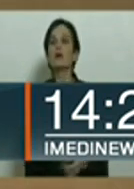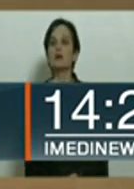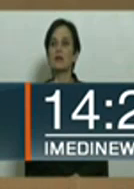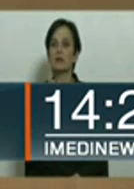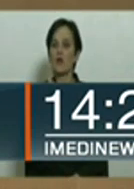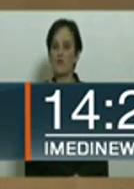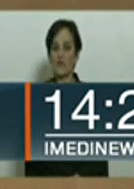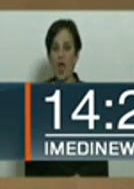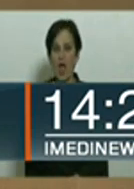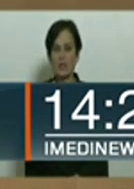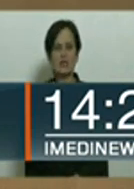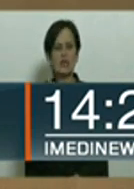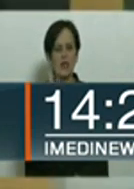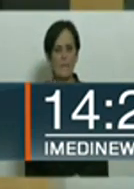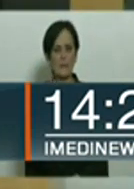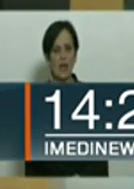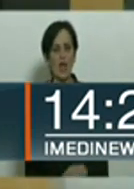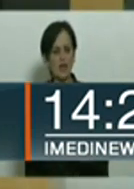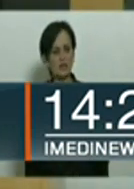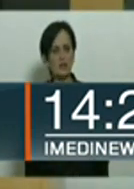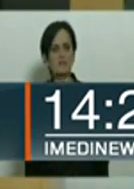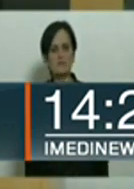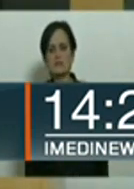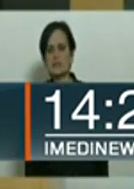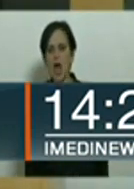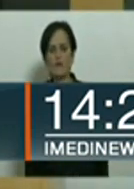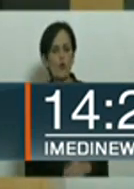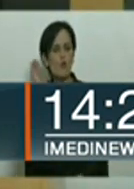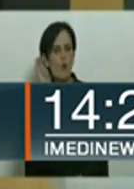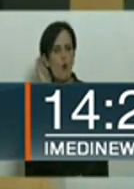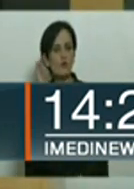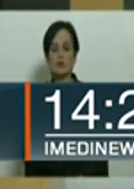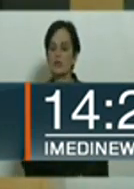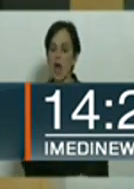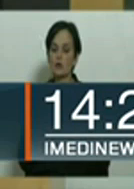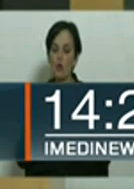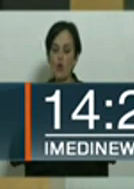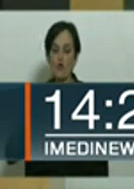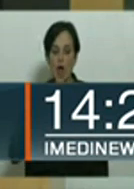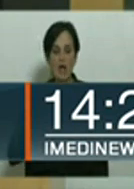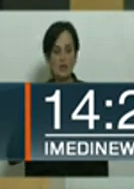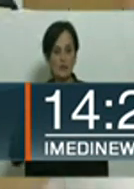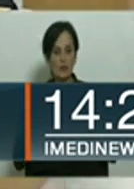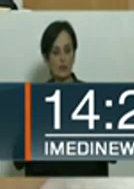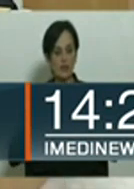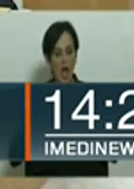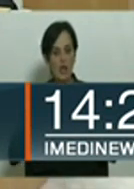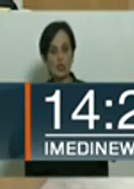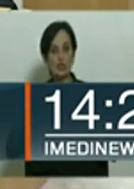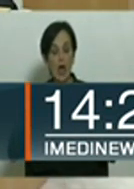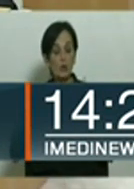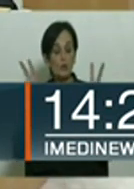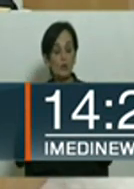რამდენიმე საყვედური მოვისმინე ამ დღეების განმავლობაში, რატომ განვიხილავთ ამ საკითხს დაჩქარებული წესით.